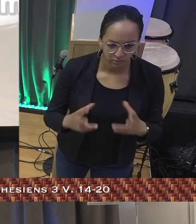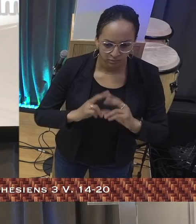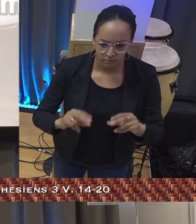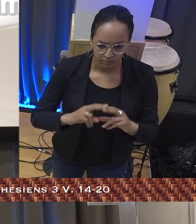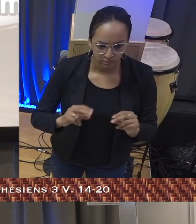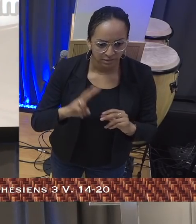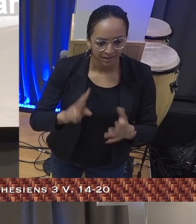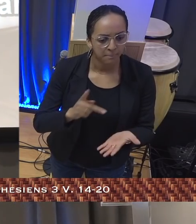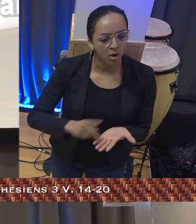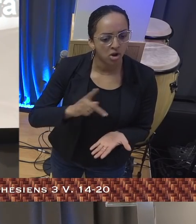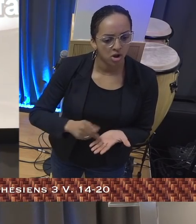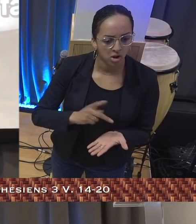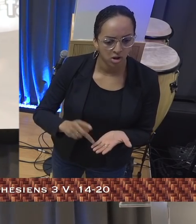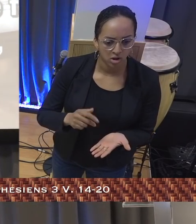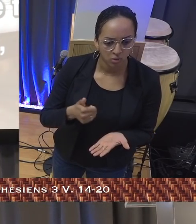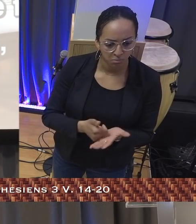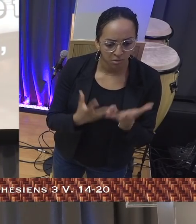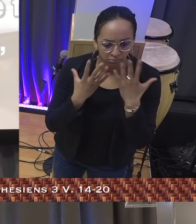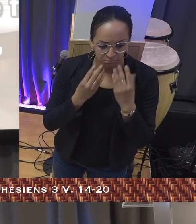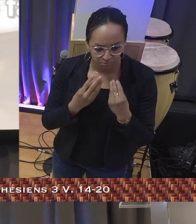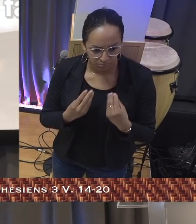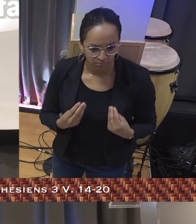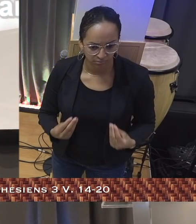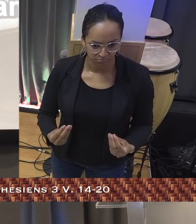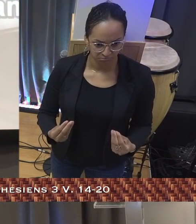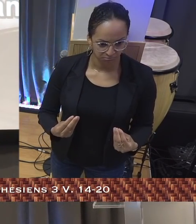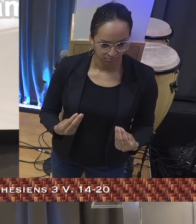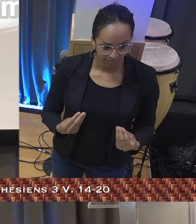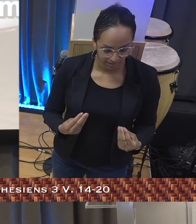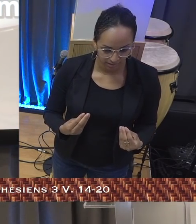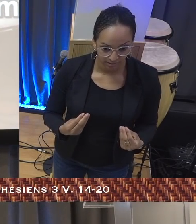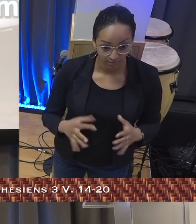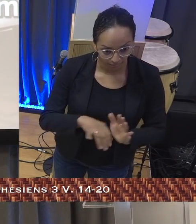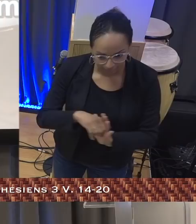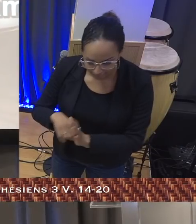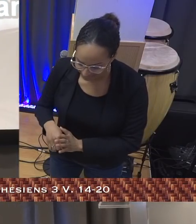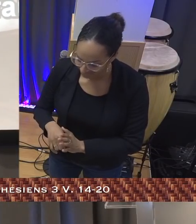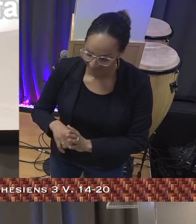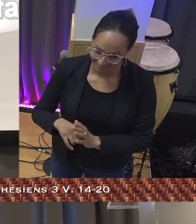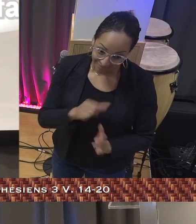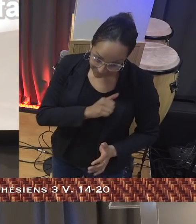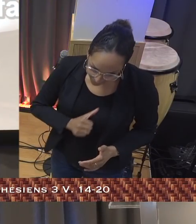Paul, l'apôtre Paul, c'est un salafiste barbu, intégriste, fondamentaliste, pianiste, cycliste, saxophoniste,